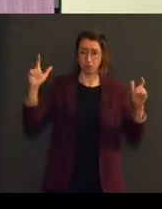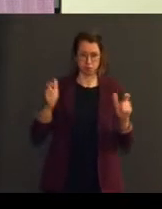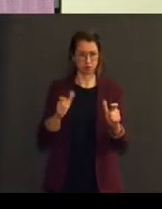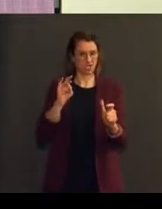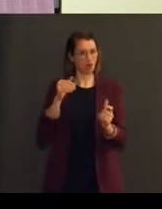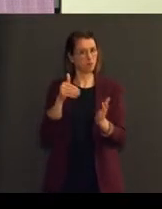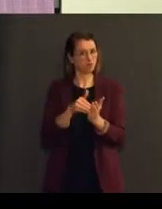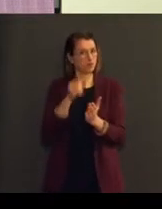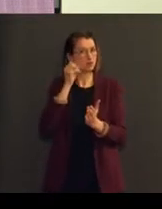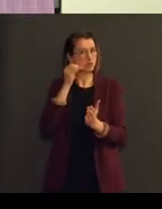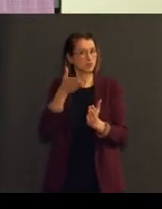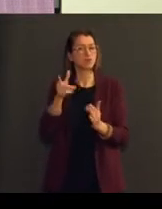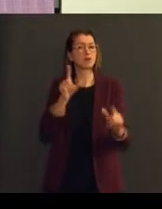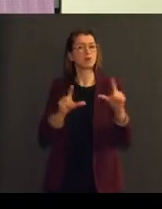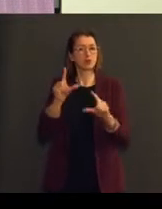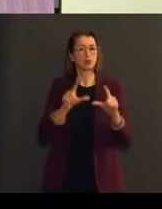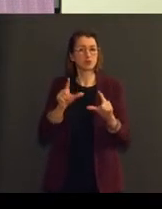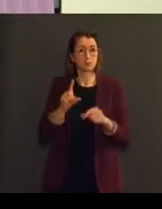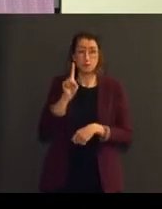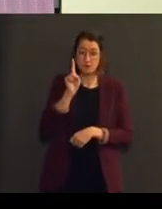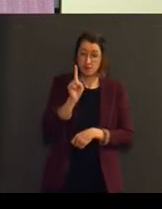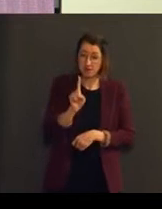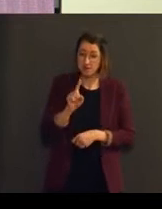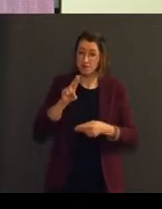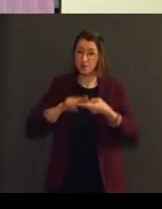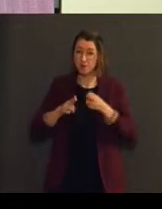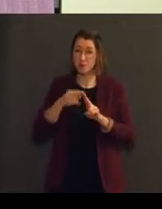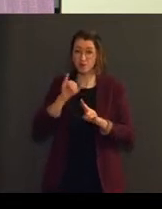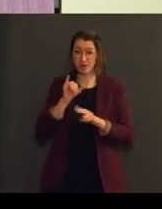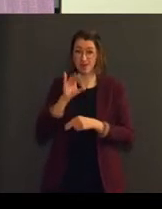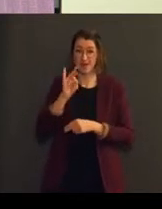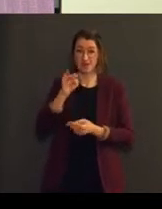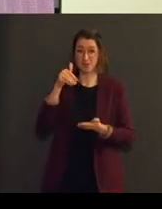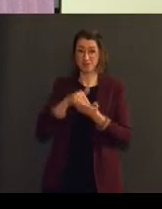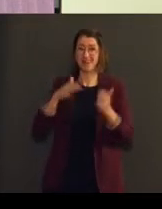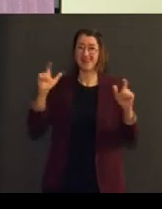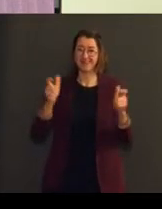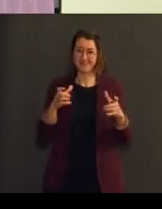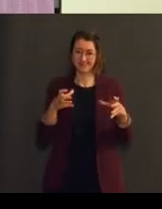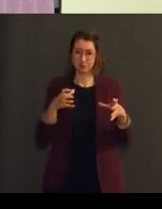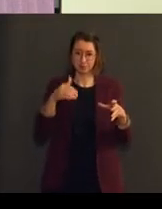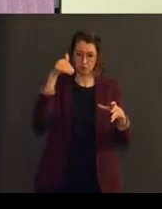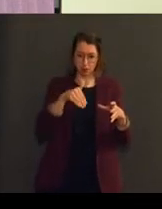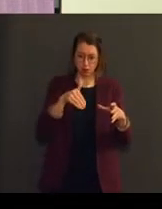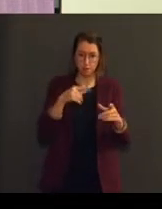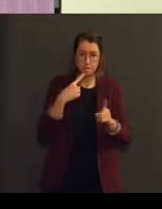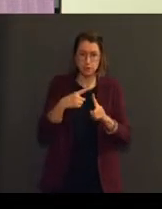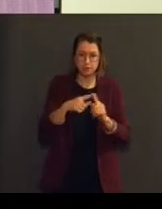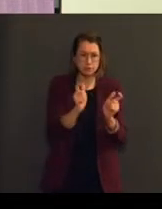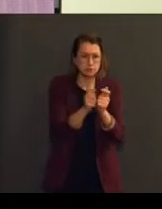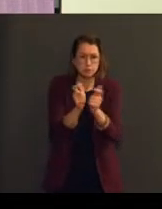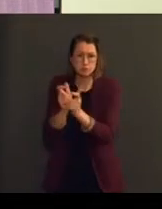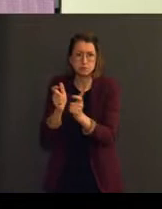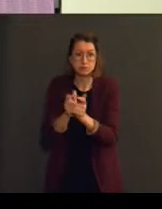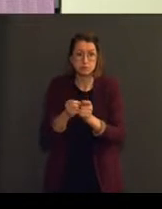se rend compte que le taux de positivité de ces tests n'a jamais été aussi important depuis 5 mois, puisqu'il atteint actuellement 9,5%, alors